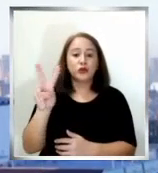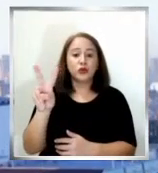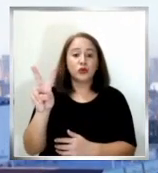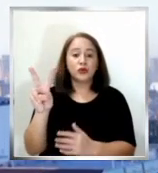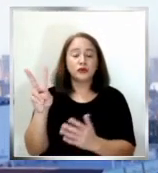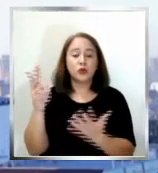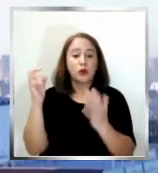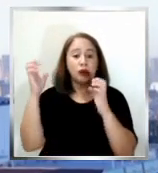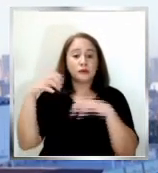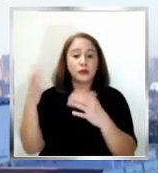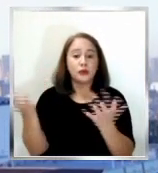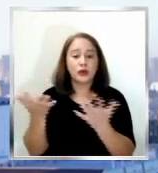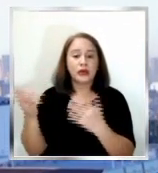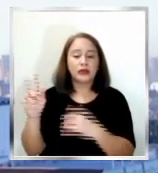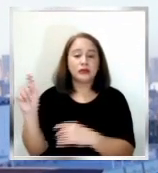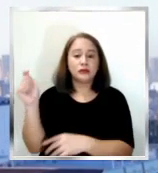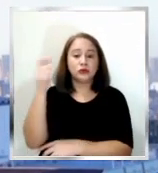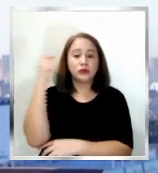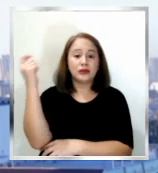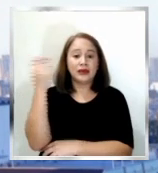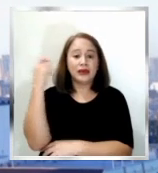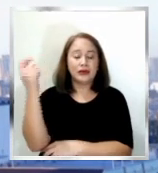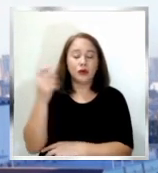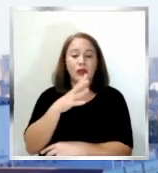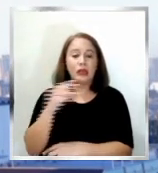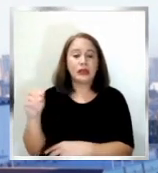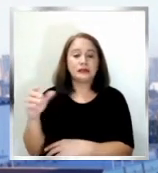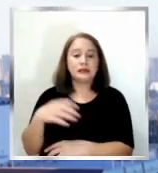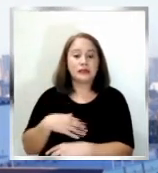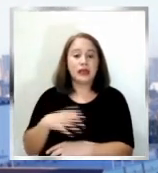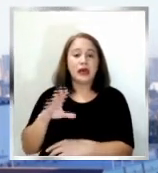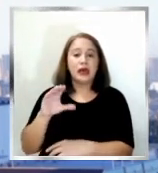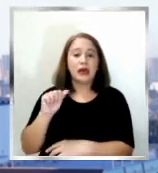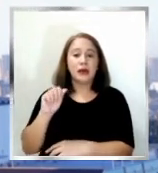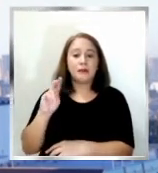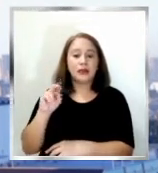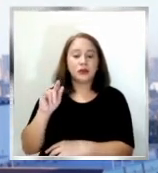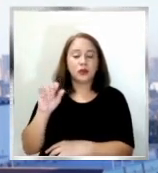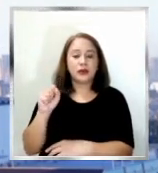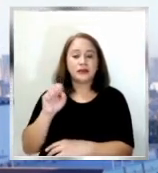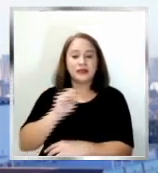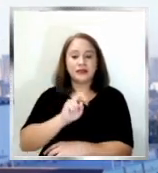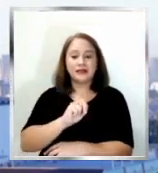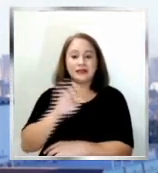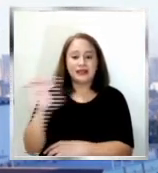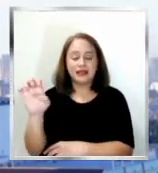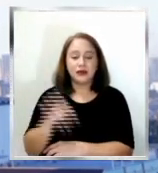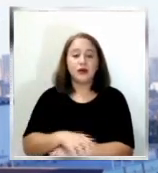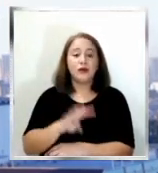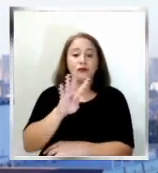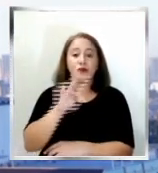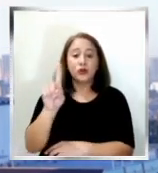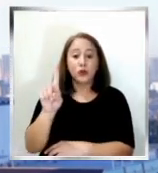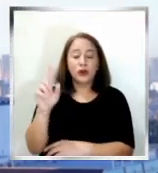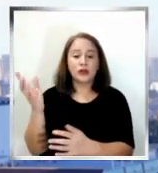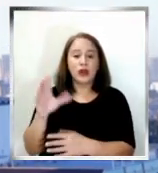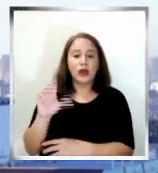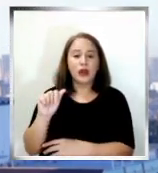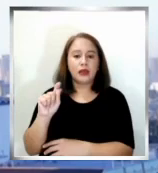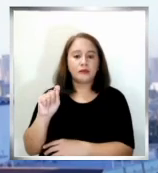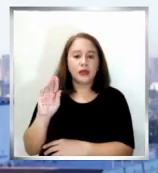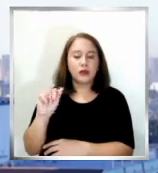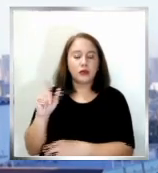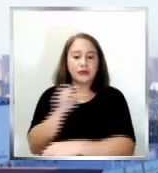sa may Tuguegarao City sa Cagayan at Kabanatuan sa Nueva Ecija. 41 degrees Celsius dyan sa may Catbalogan, Samar. Pero